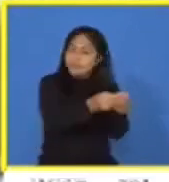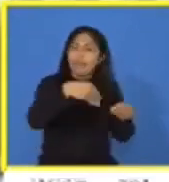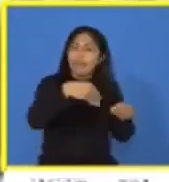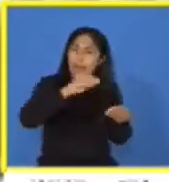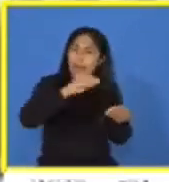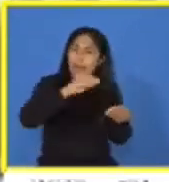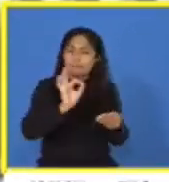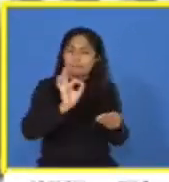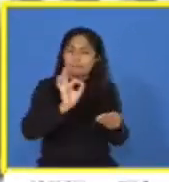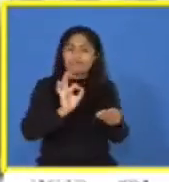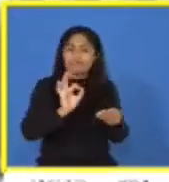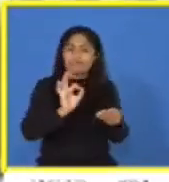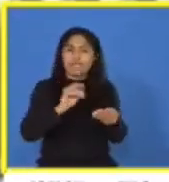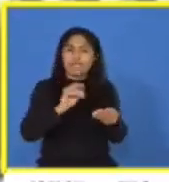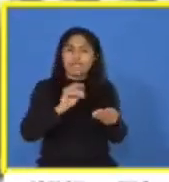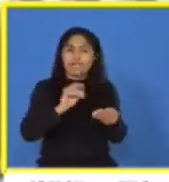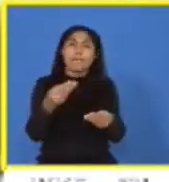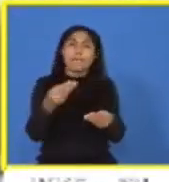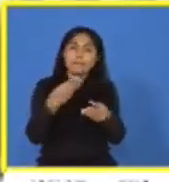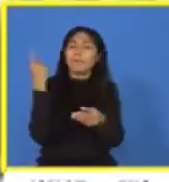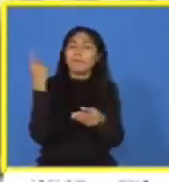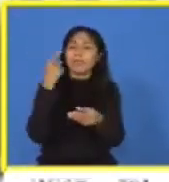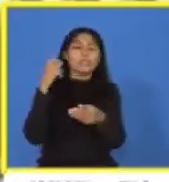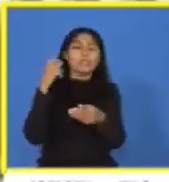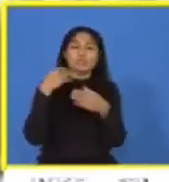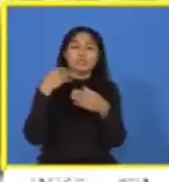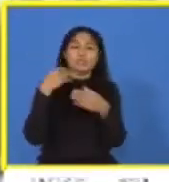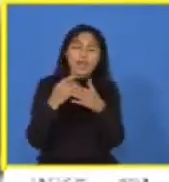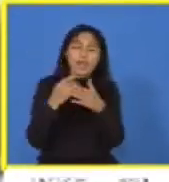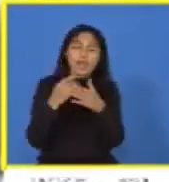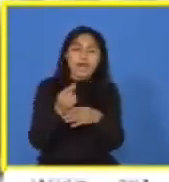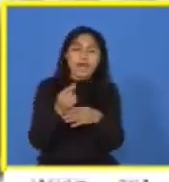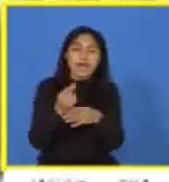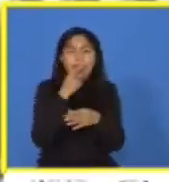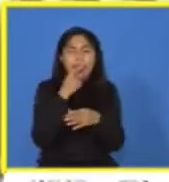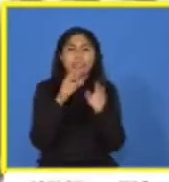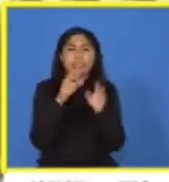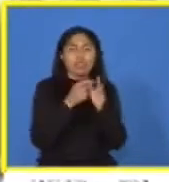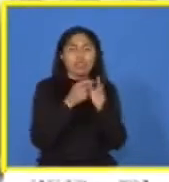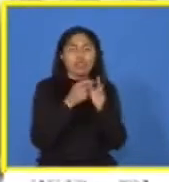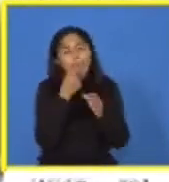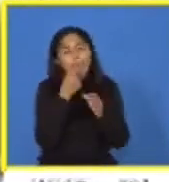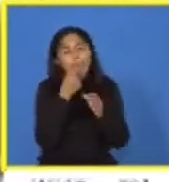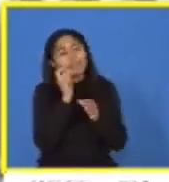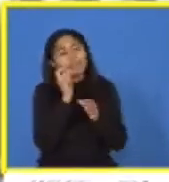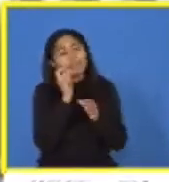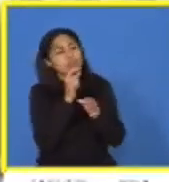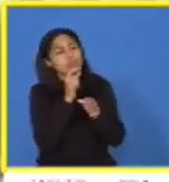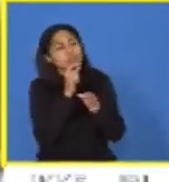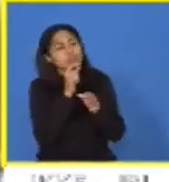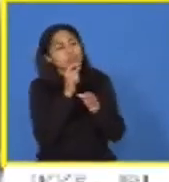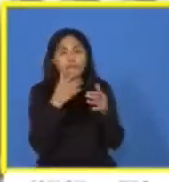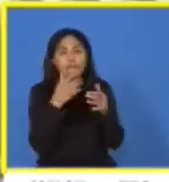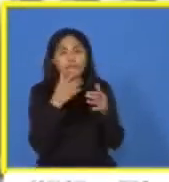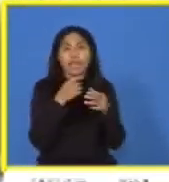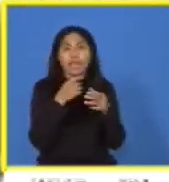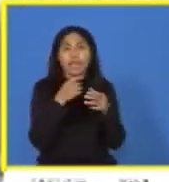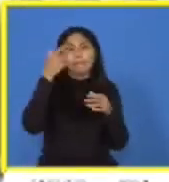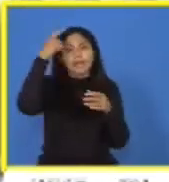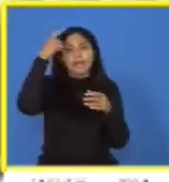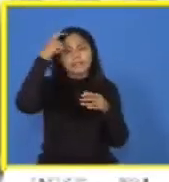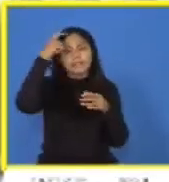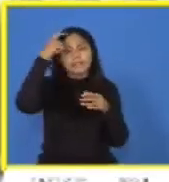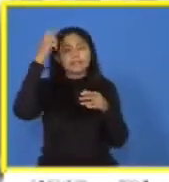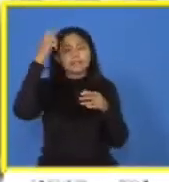sakit dan sesuai standar. Misalnya obat ada disampaikan rumah sakit, tetapi mungkin pasien ada dia